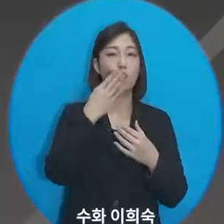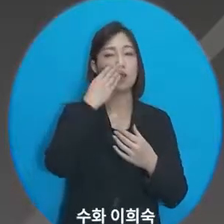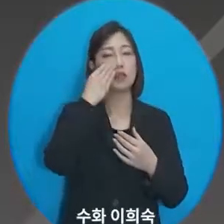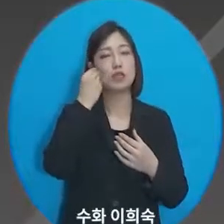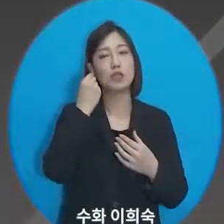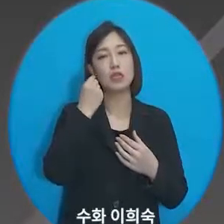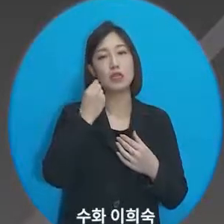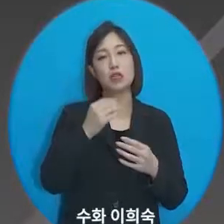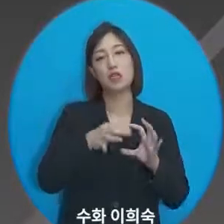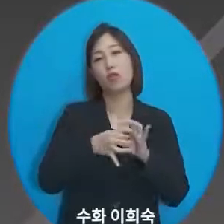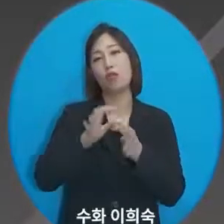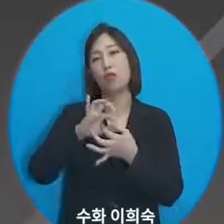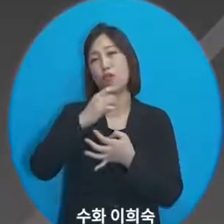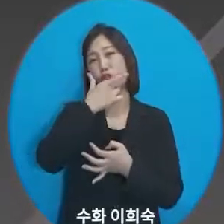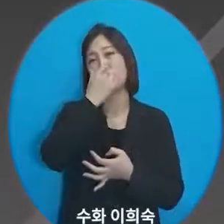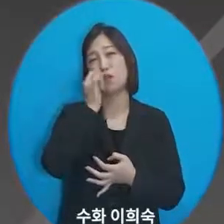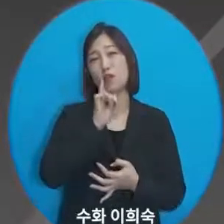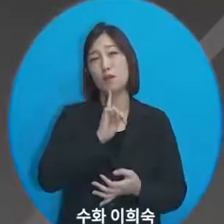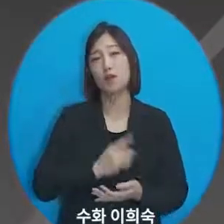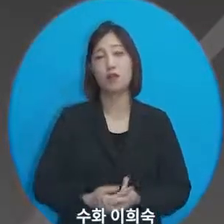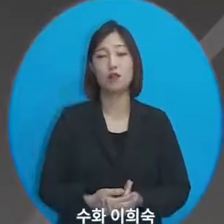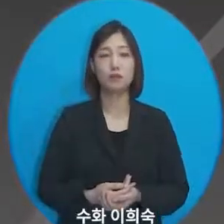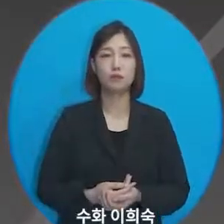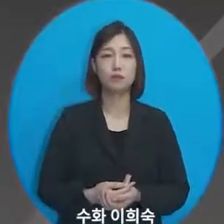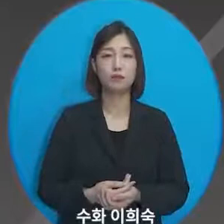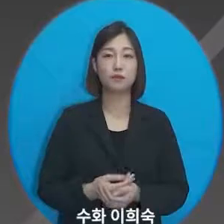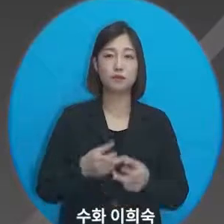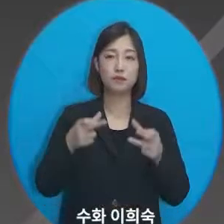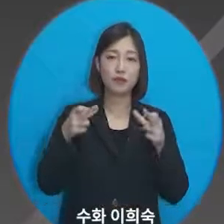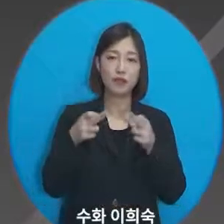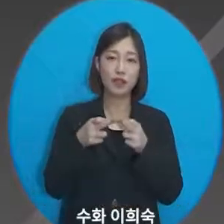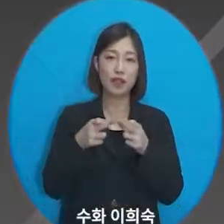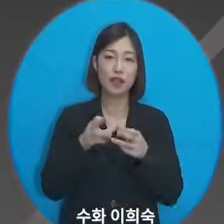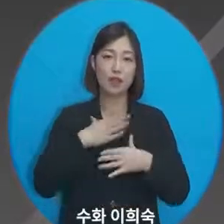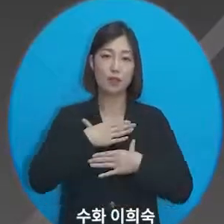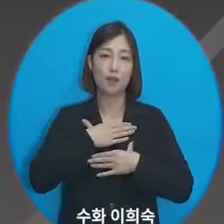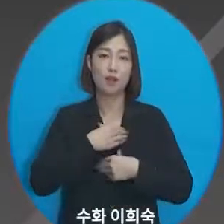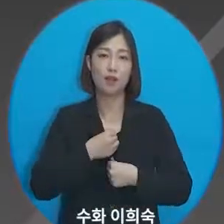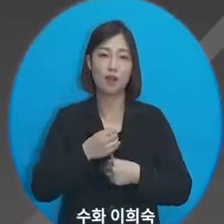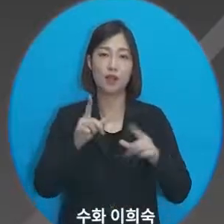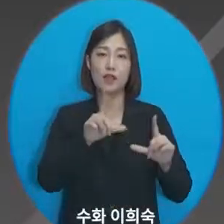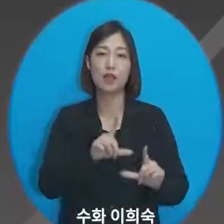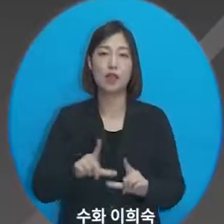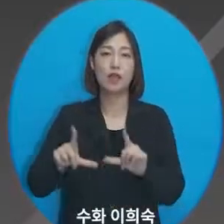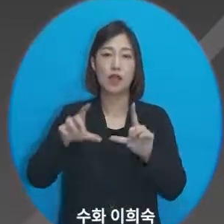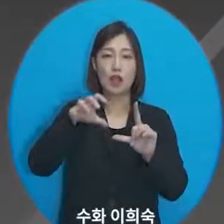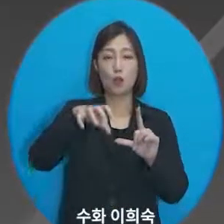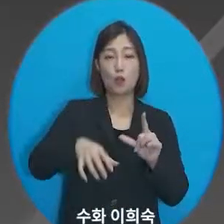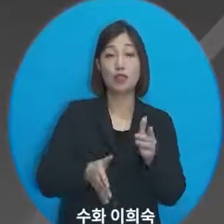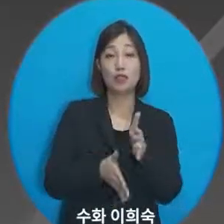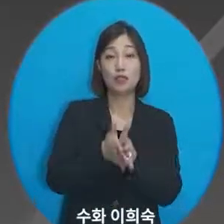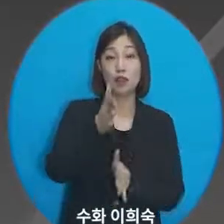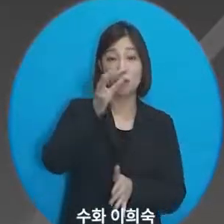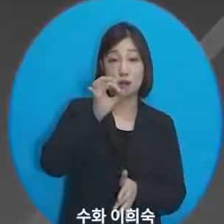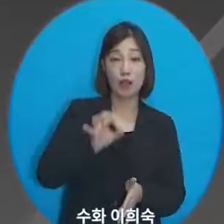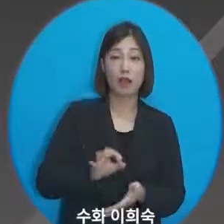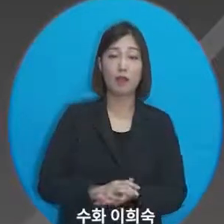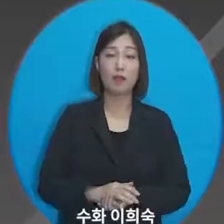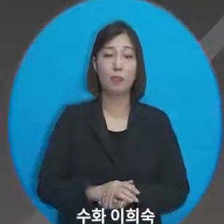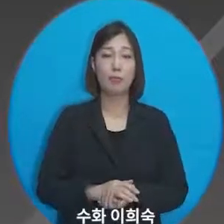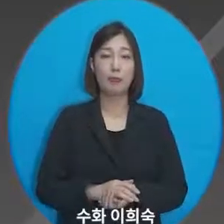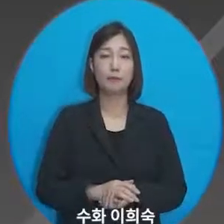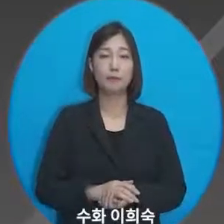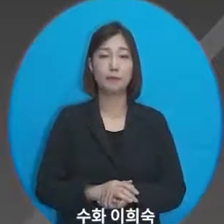것들이 부족이라고 볼 수 있습니다. 그리고 장애인 편의시설 실태 전수조사라는 것도 좀 하고 있는데요.